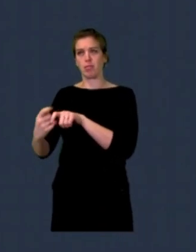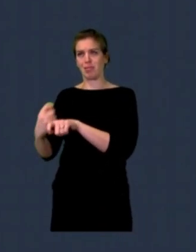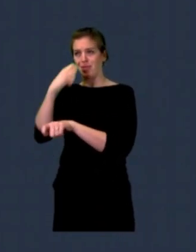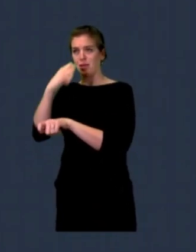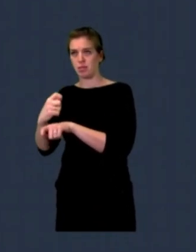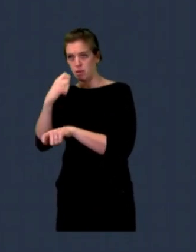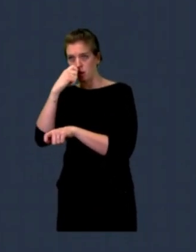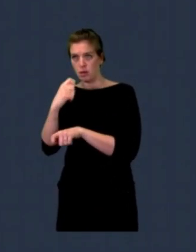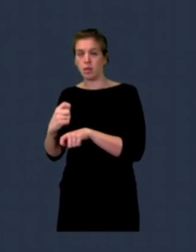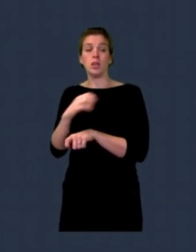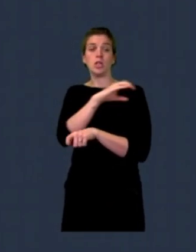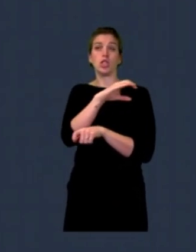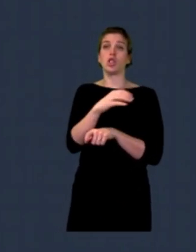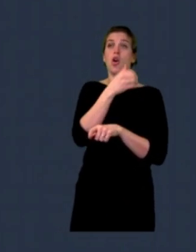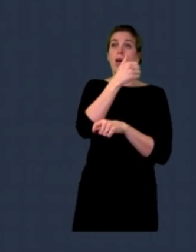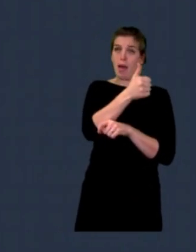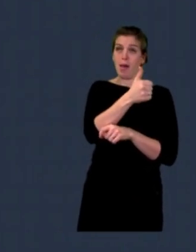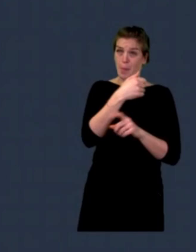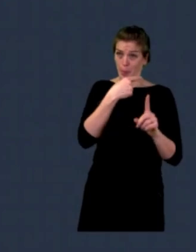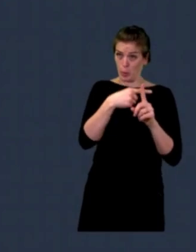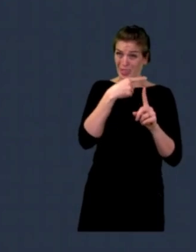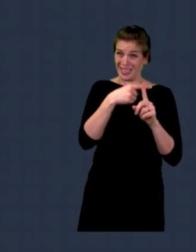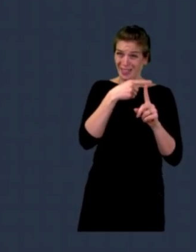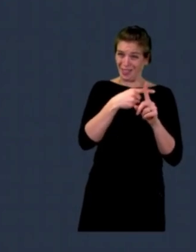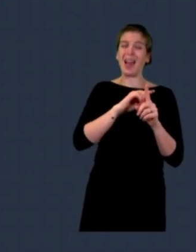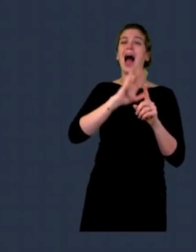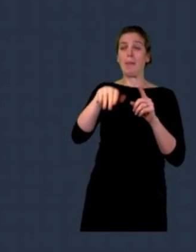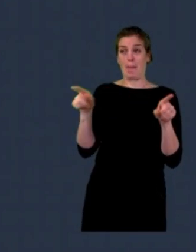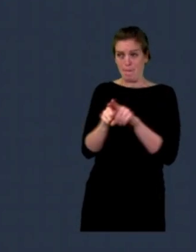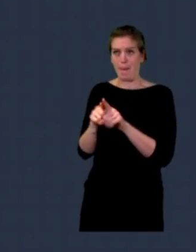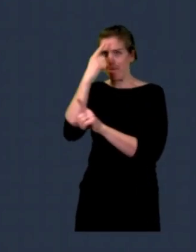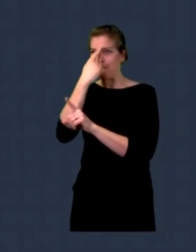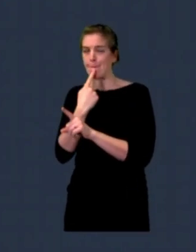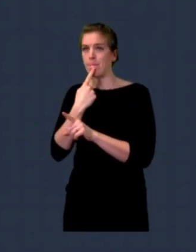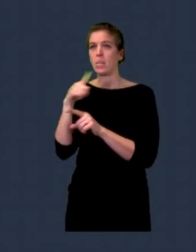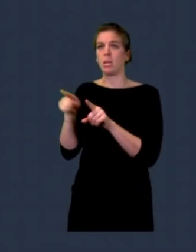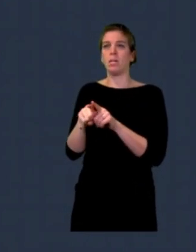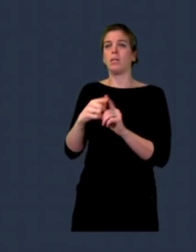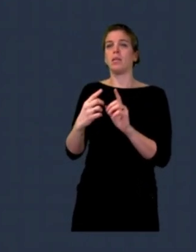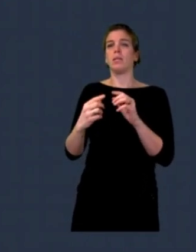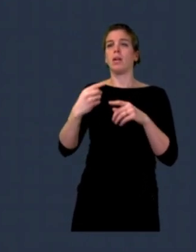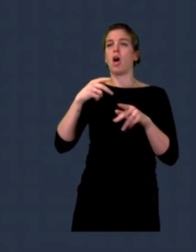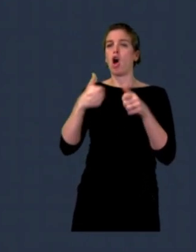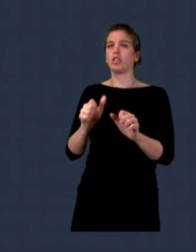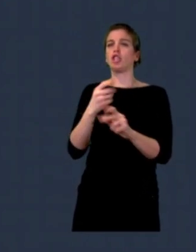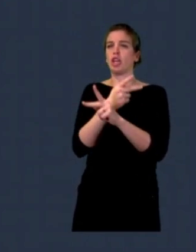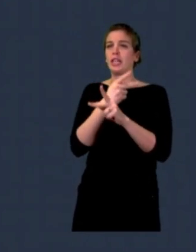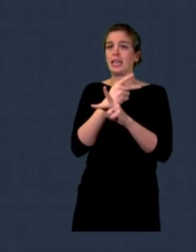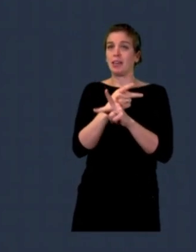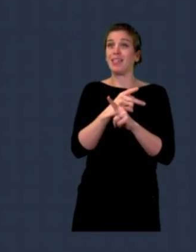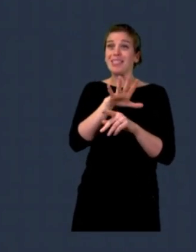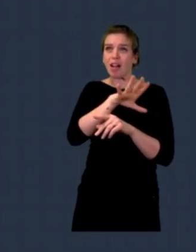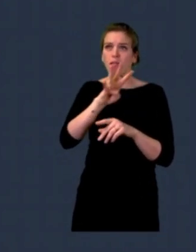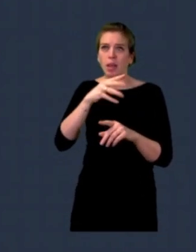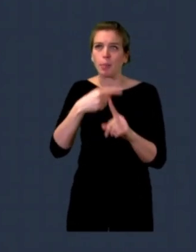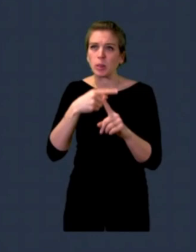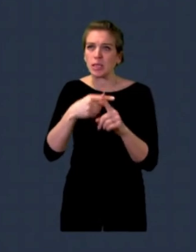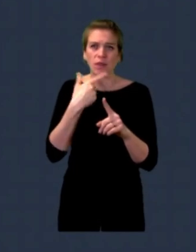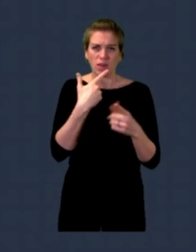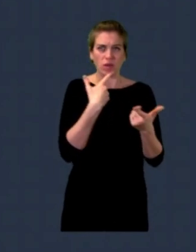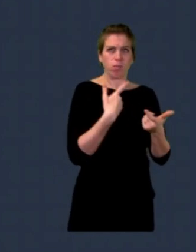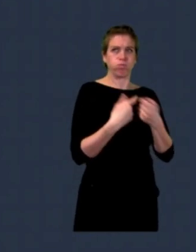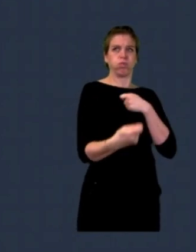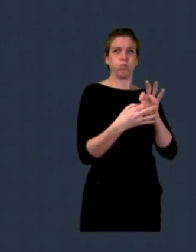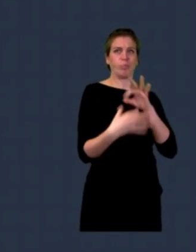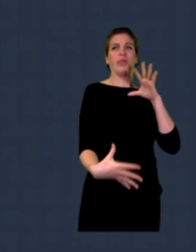en PCR et seulement 54 en test antigénique. Enfin, dans un objectif de santé publique, ce test serait utile à condition d'être